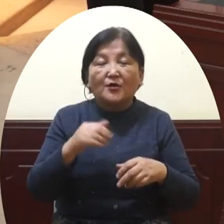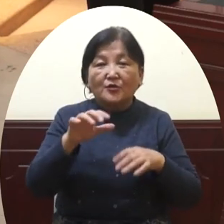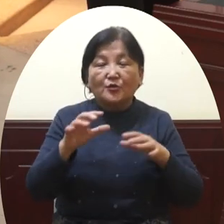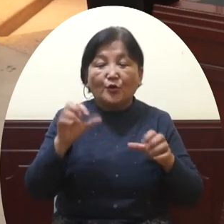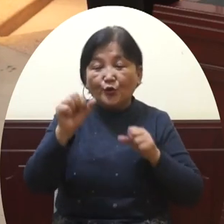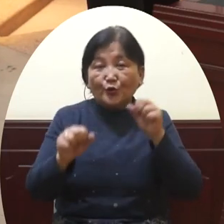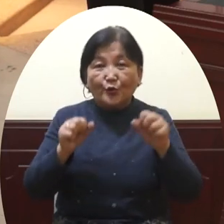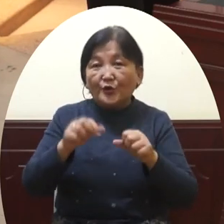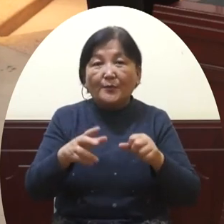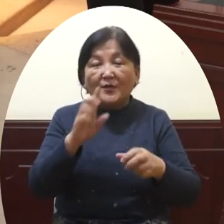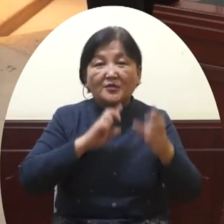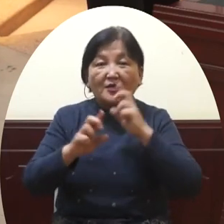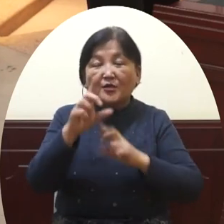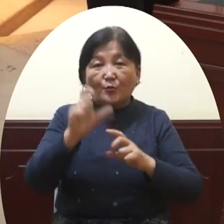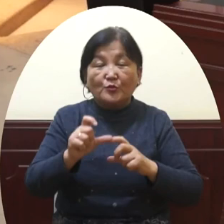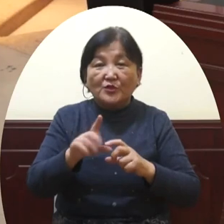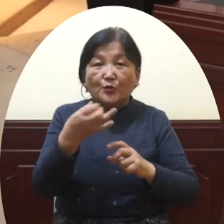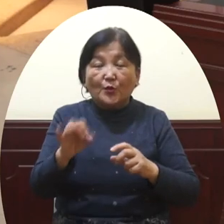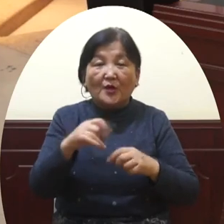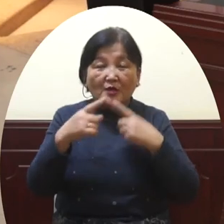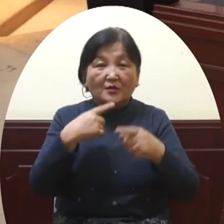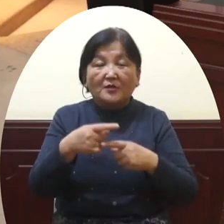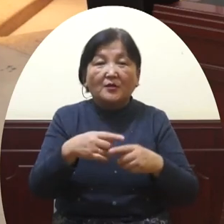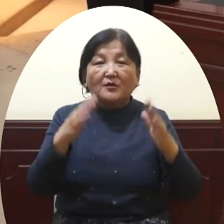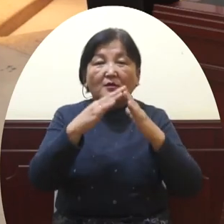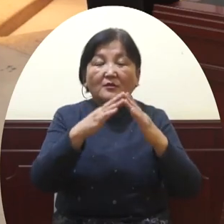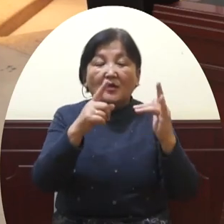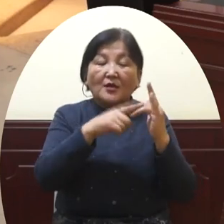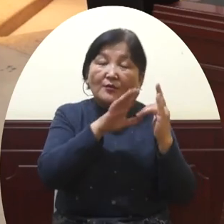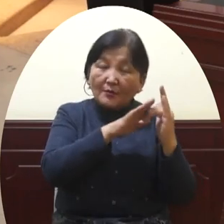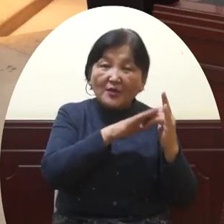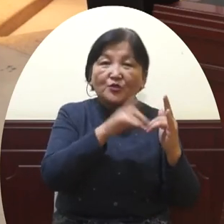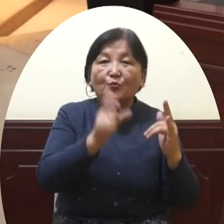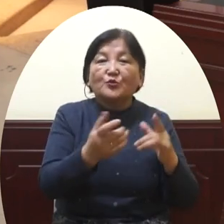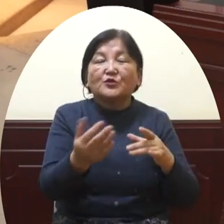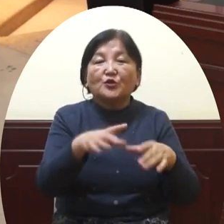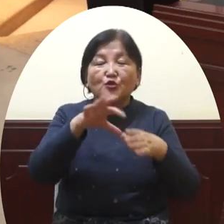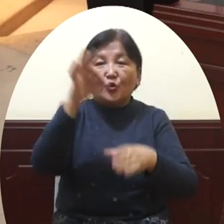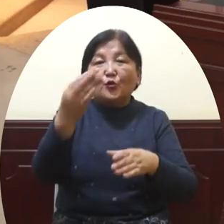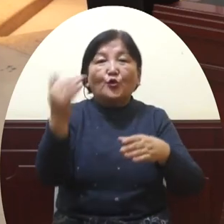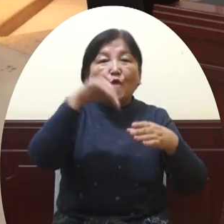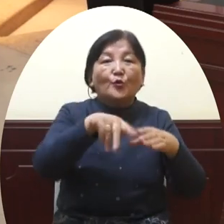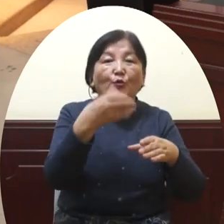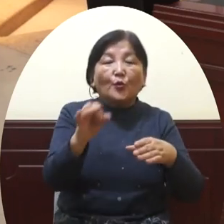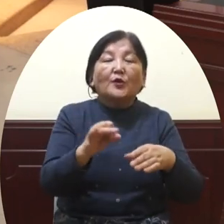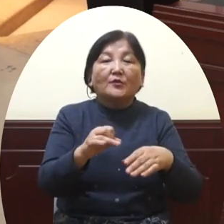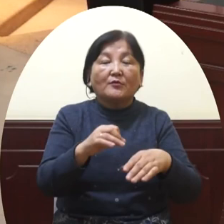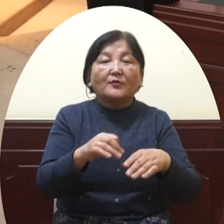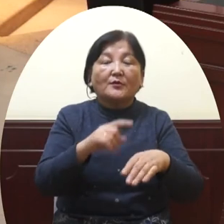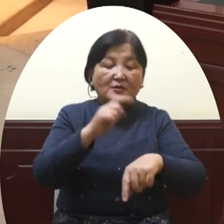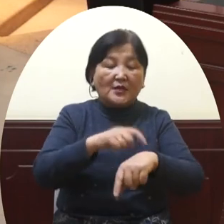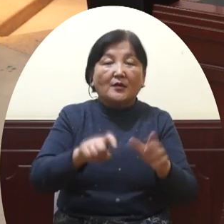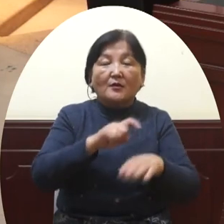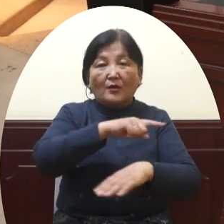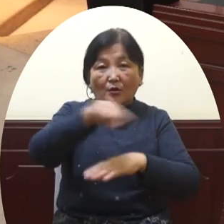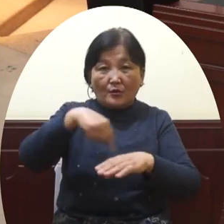хөдөлгөөний бишэлтэй хүмүүс одоо сонгуул байршлыг нэгтгэж тэр болж байгаа гэдэг юм ийм асуудлаар оролцоод хэмжээ чадвар дээр цал үүсгэж өгөөж өгдөг. За мэдээж